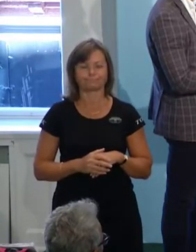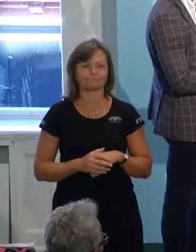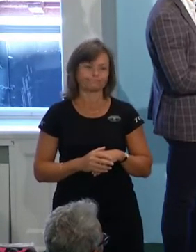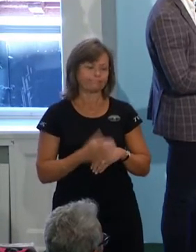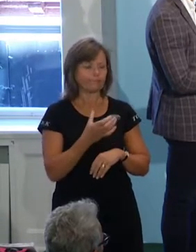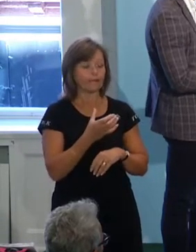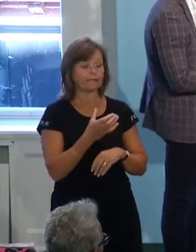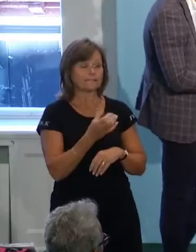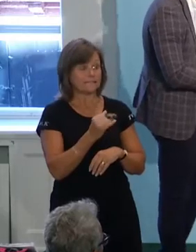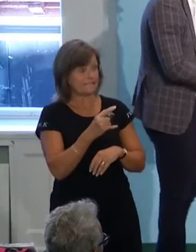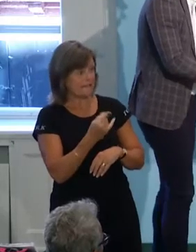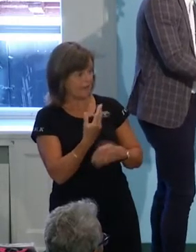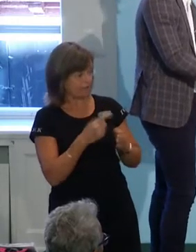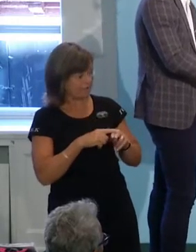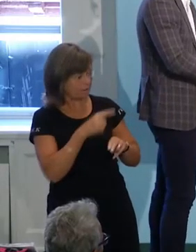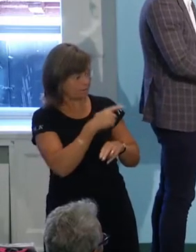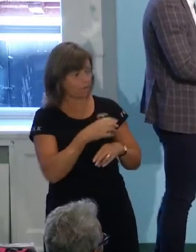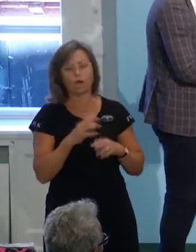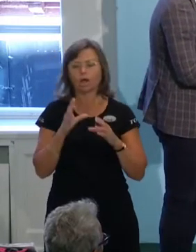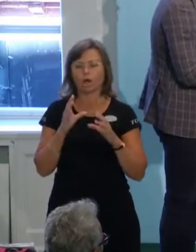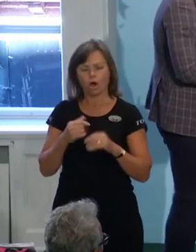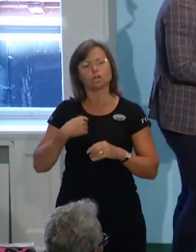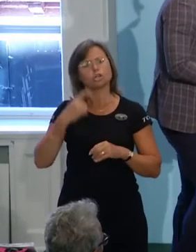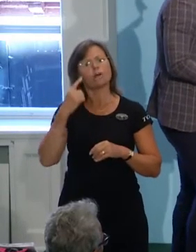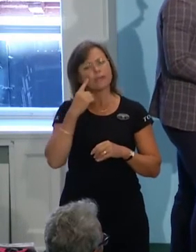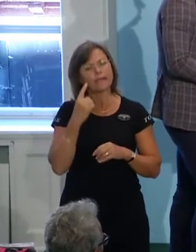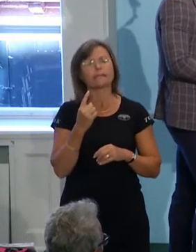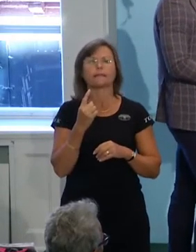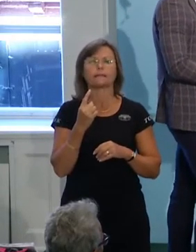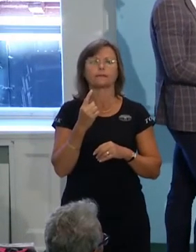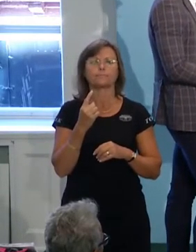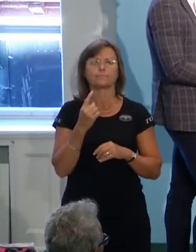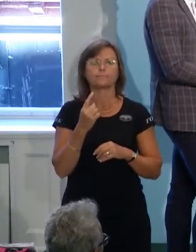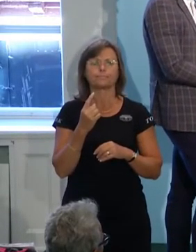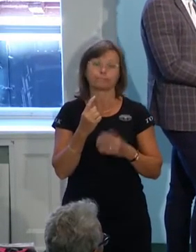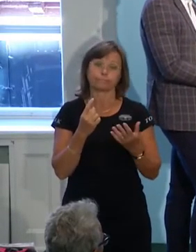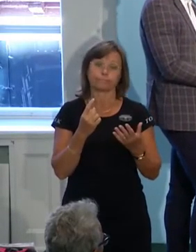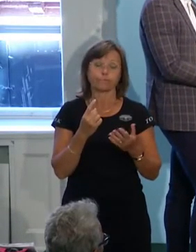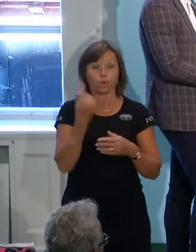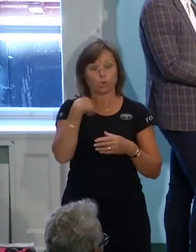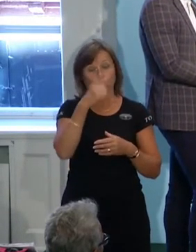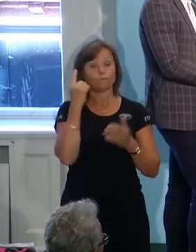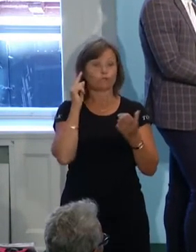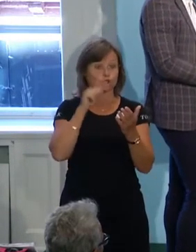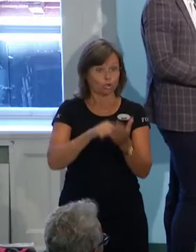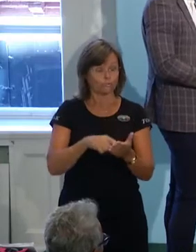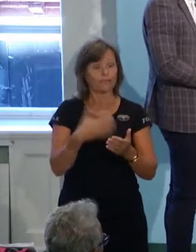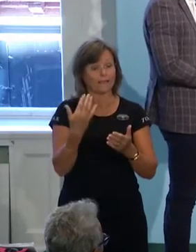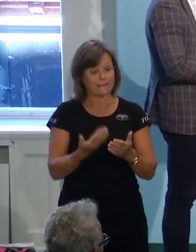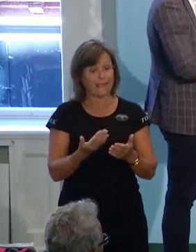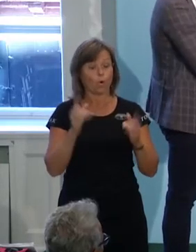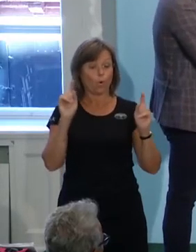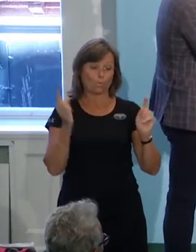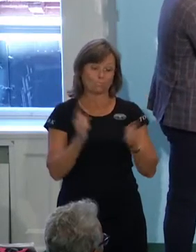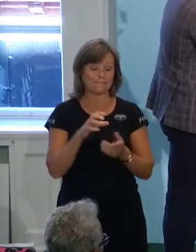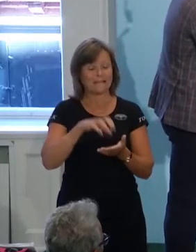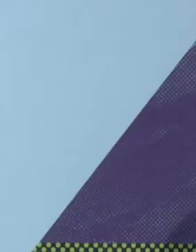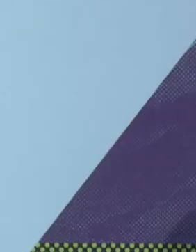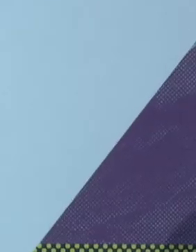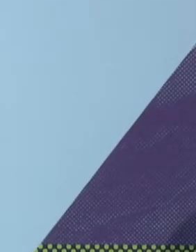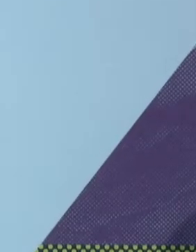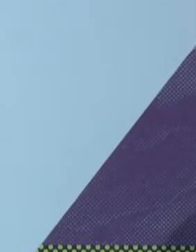Cecilia, känner du? Ja, jag tänker framförallt att eftersom huvudsyftet är att minska